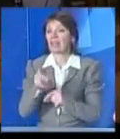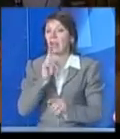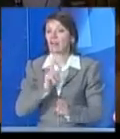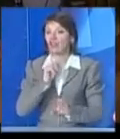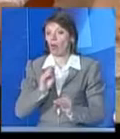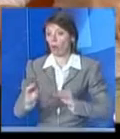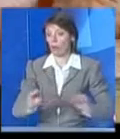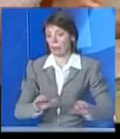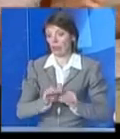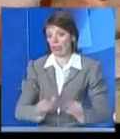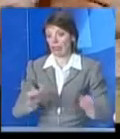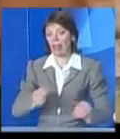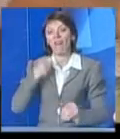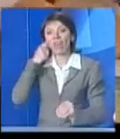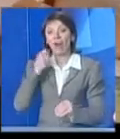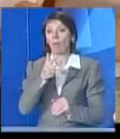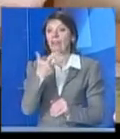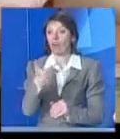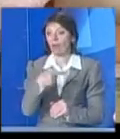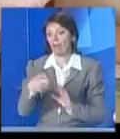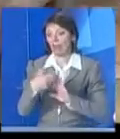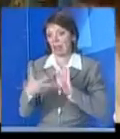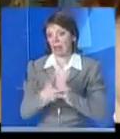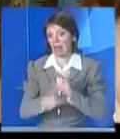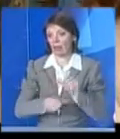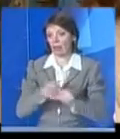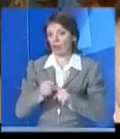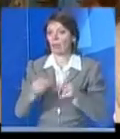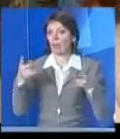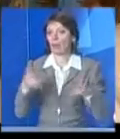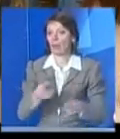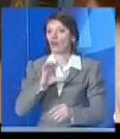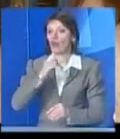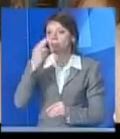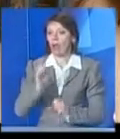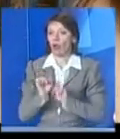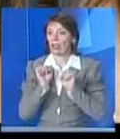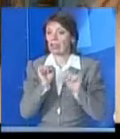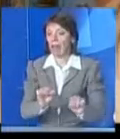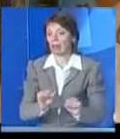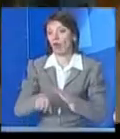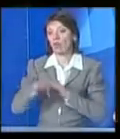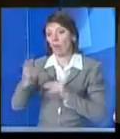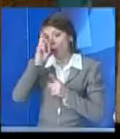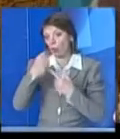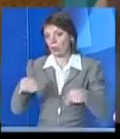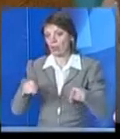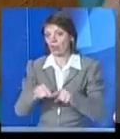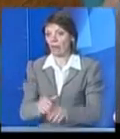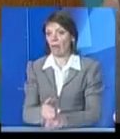тимчасового розміщення діток віком від 3 до 18 років, котрі потребують соціального захисту з боку держави.